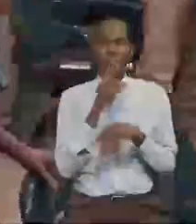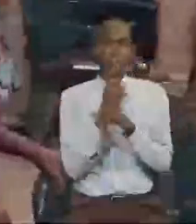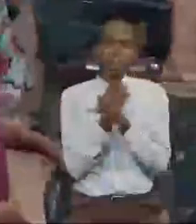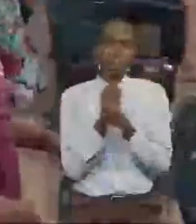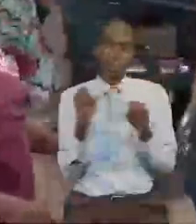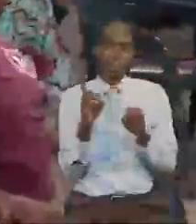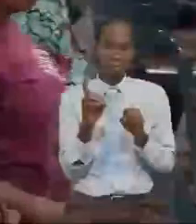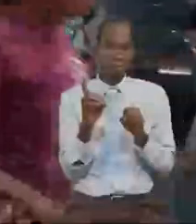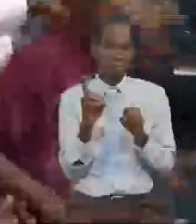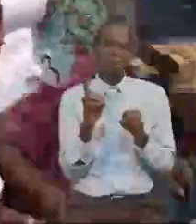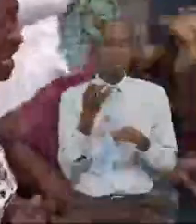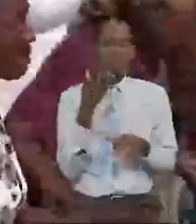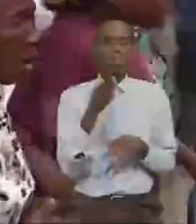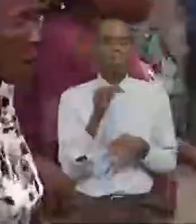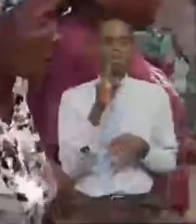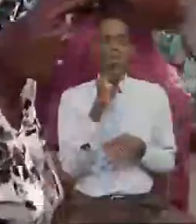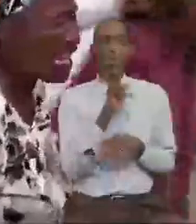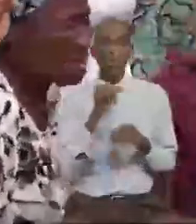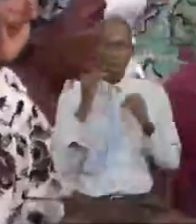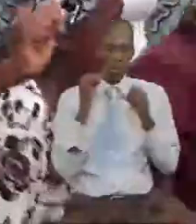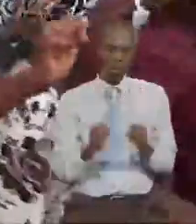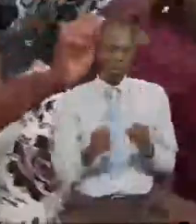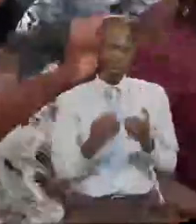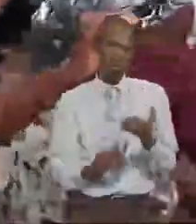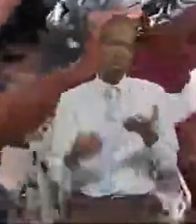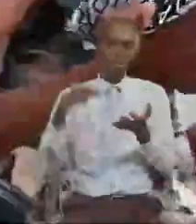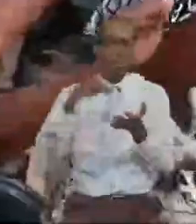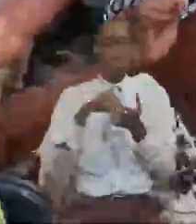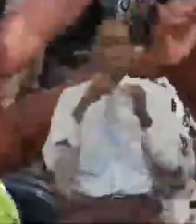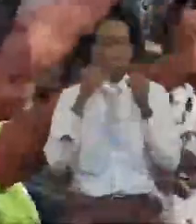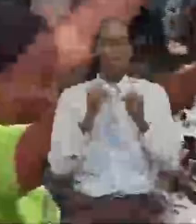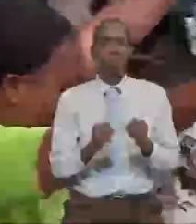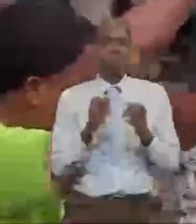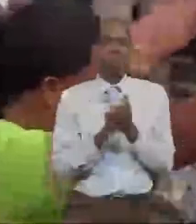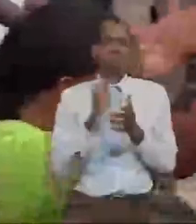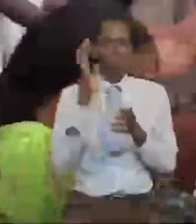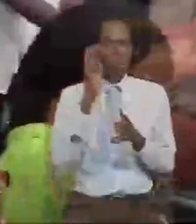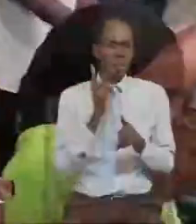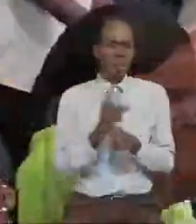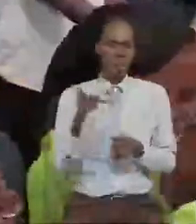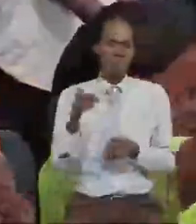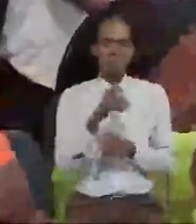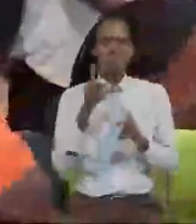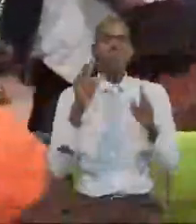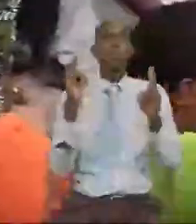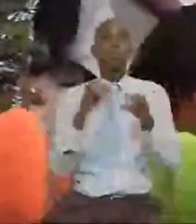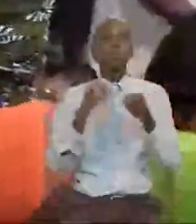il y a la puissance. Puissance de résurrection qui peut te maintenir, te garder victorieux.